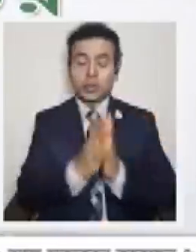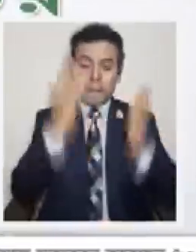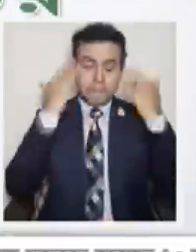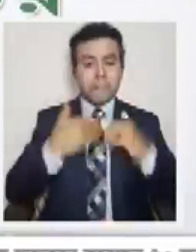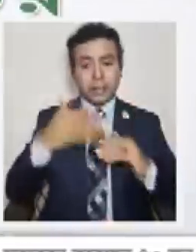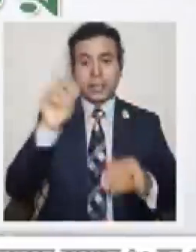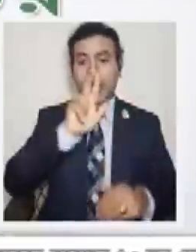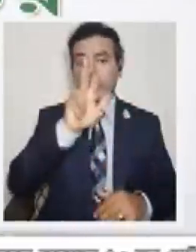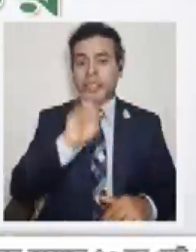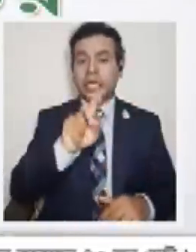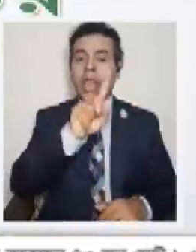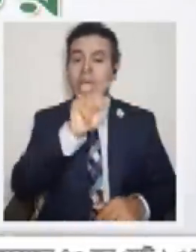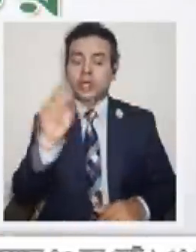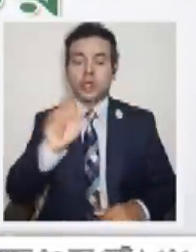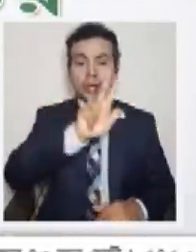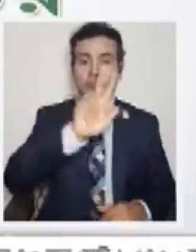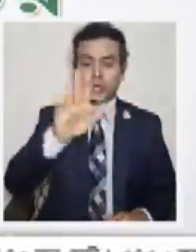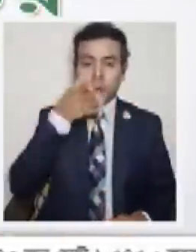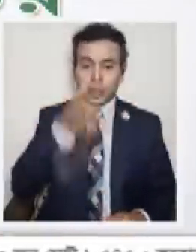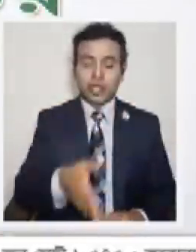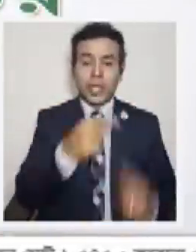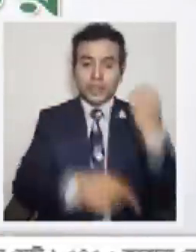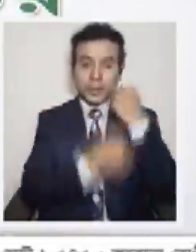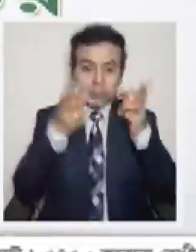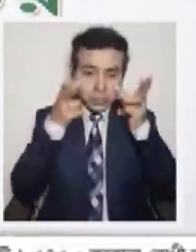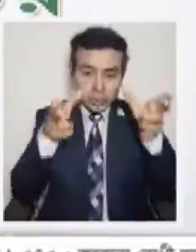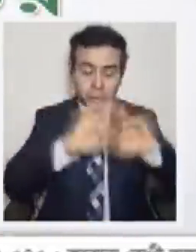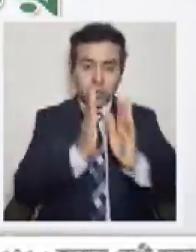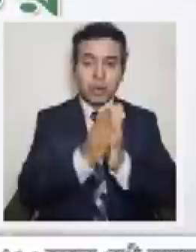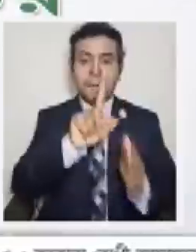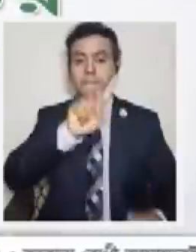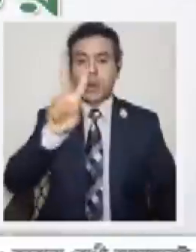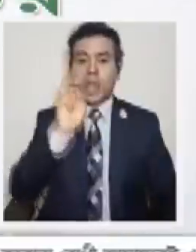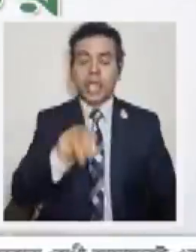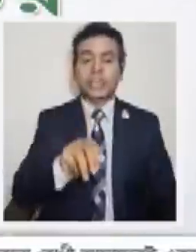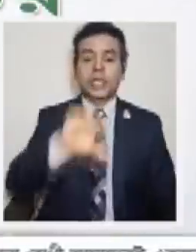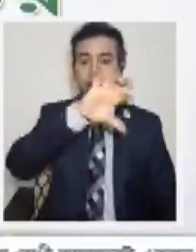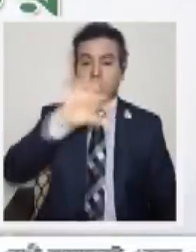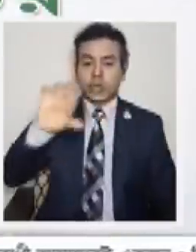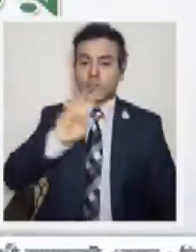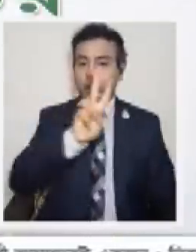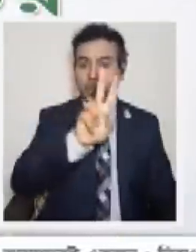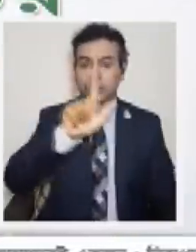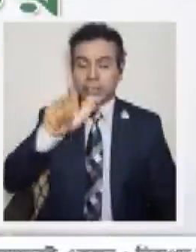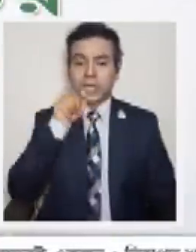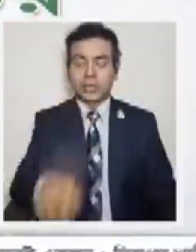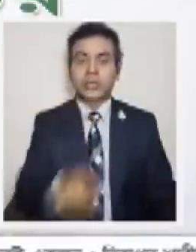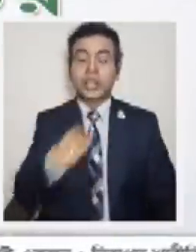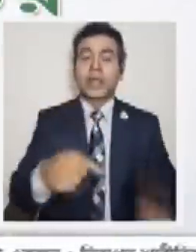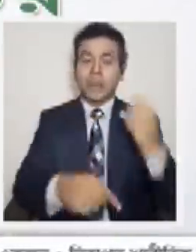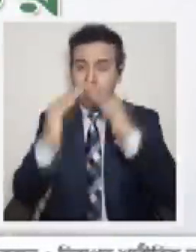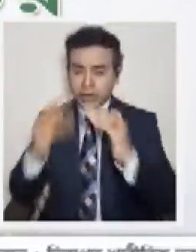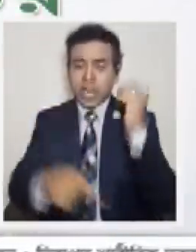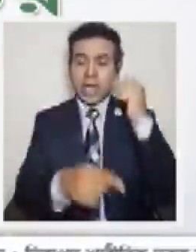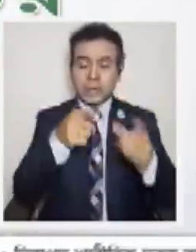আইসোলেশনে ছিলেন 21,112 জন। এ পর্যন্ত আইসোলেশন থেকে মুক্ত হয়েছেন 8,185 জন। বর্তমানে আইসোলেশনে আছেন